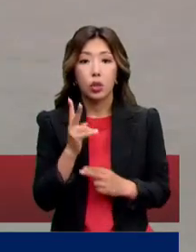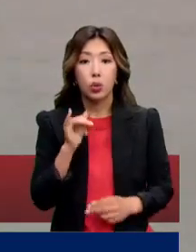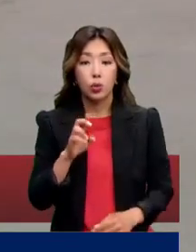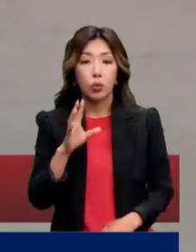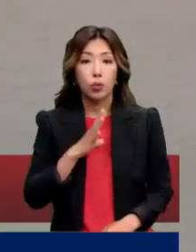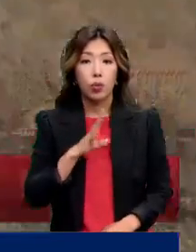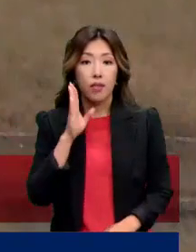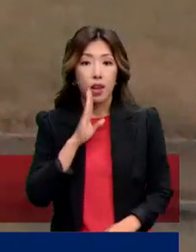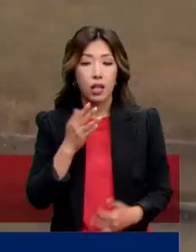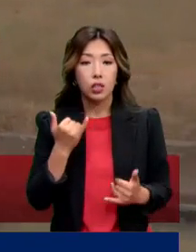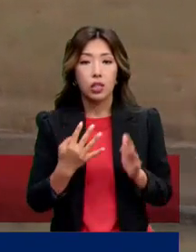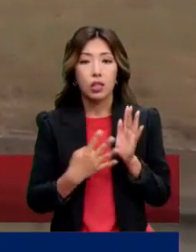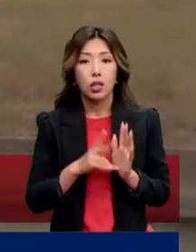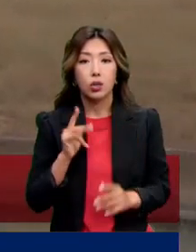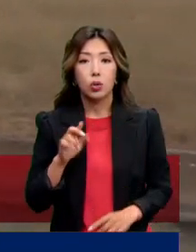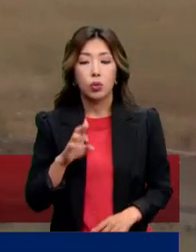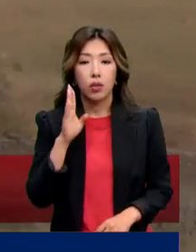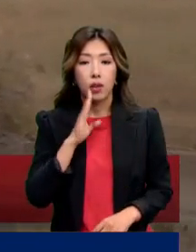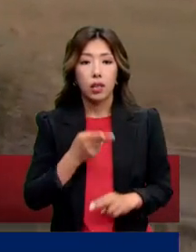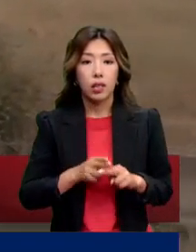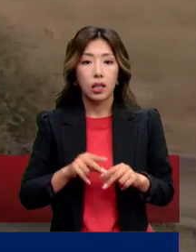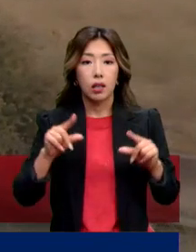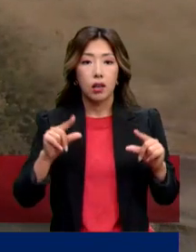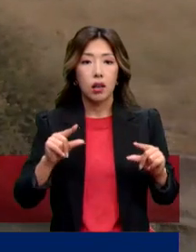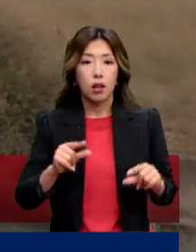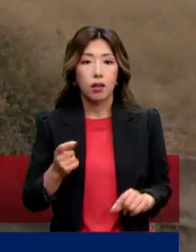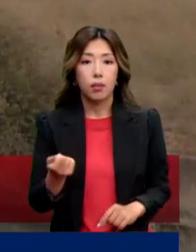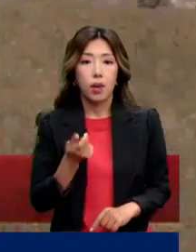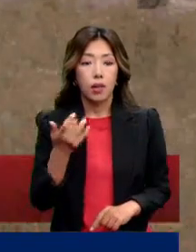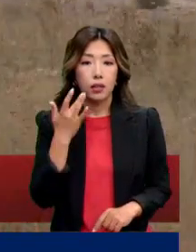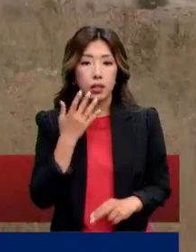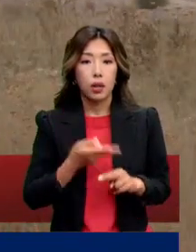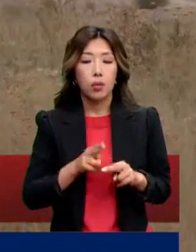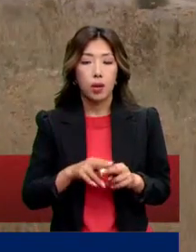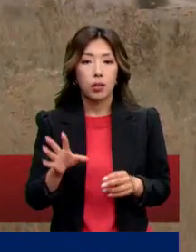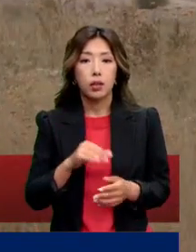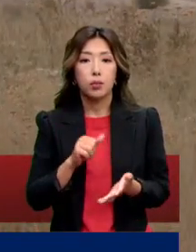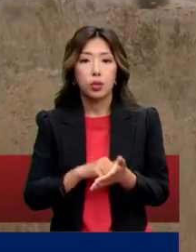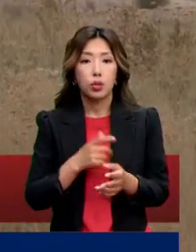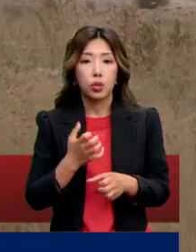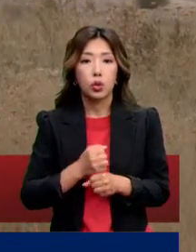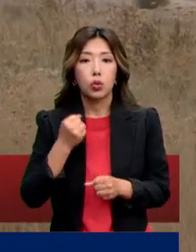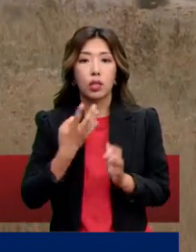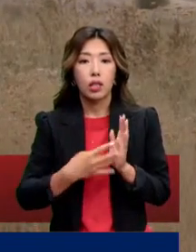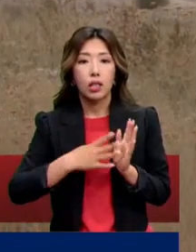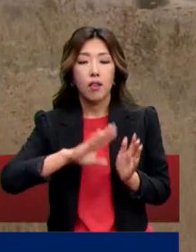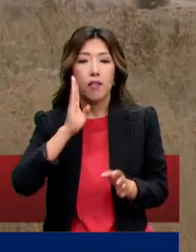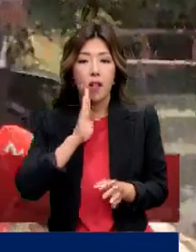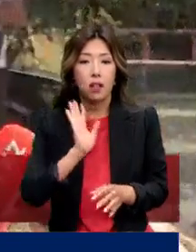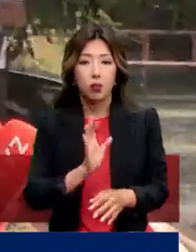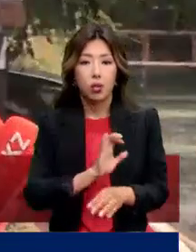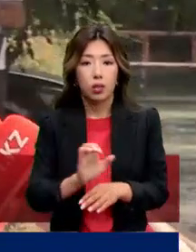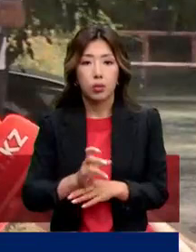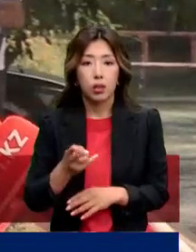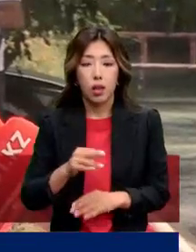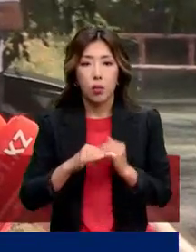воды, то сейчас лишь 9. И снижается эта цифра каждый день. Потому, мол, и пришлось вести строгий график подачи воды на поля.